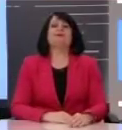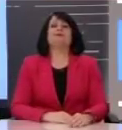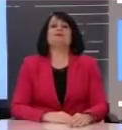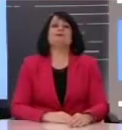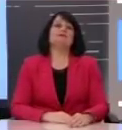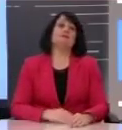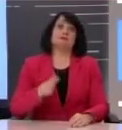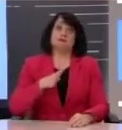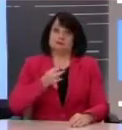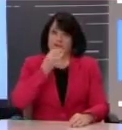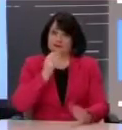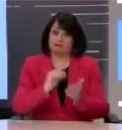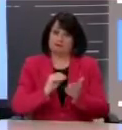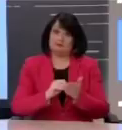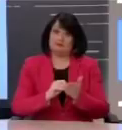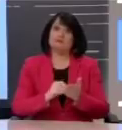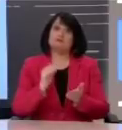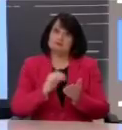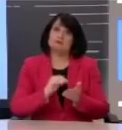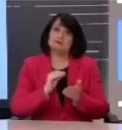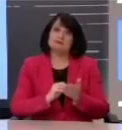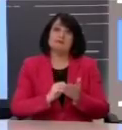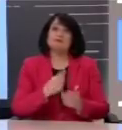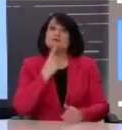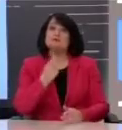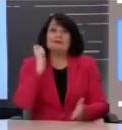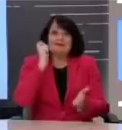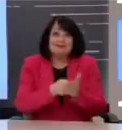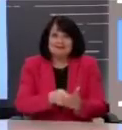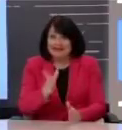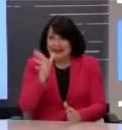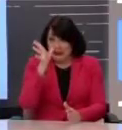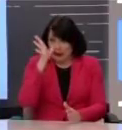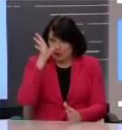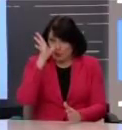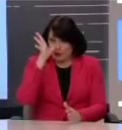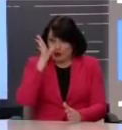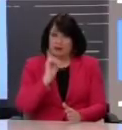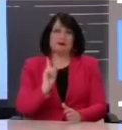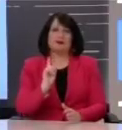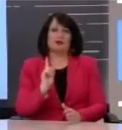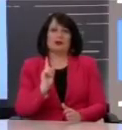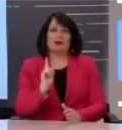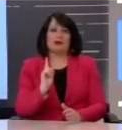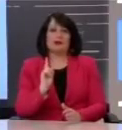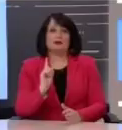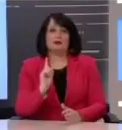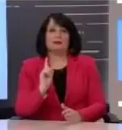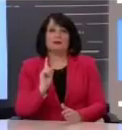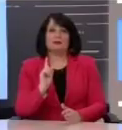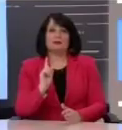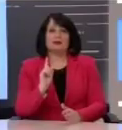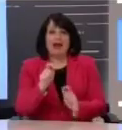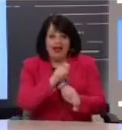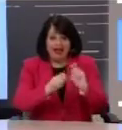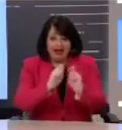Και θέλω να τονίσω για άλλη μια φορά ότι δεν μιλάμε για αγορά νέων. Μιλάμε για την αναβάθμιση